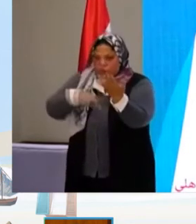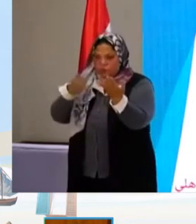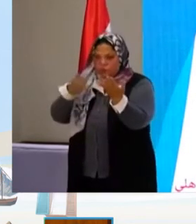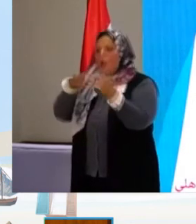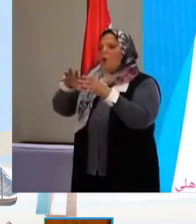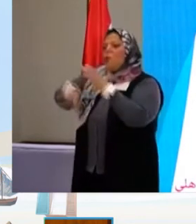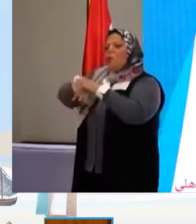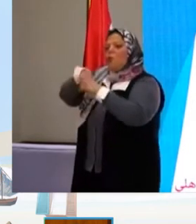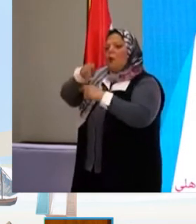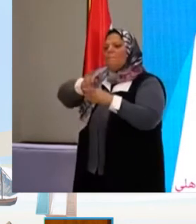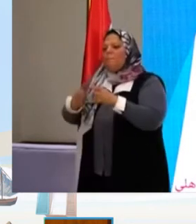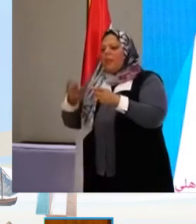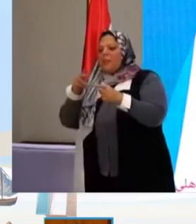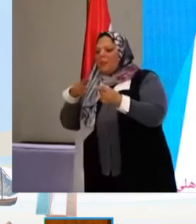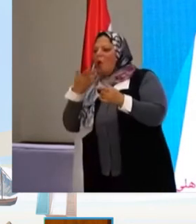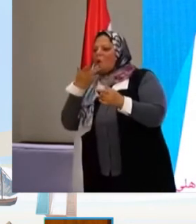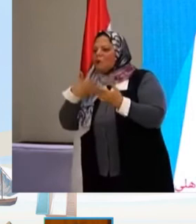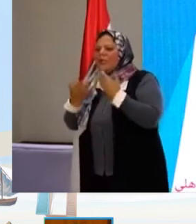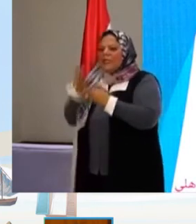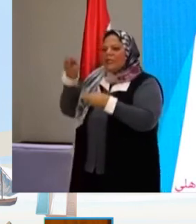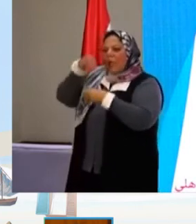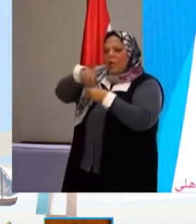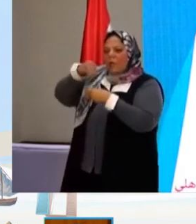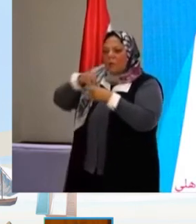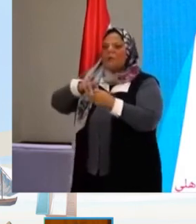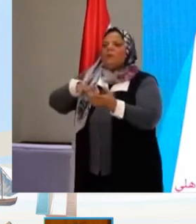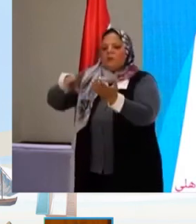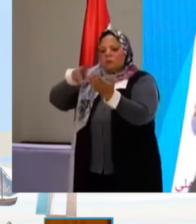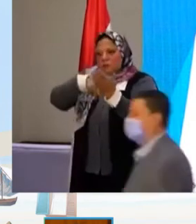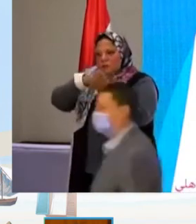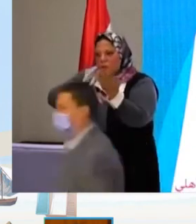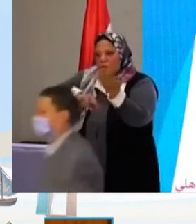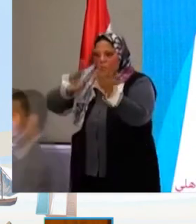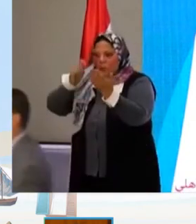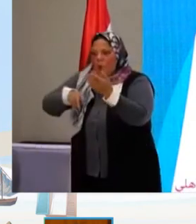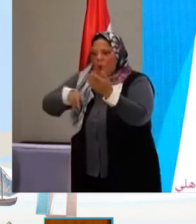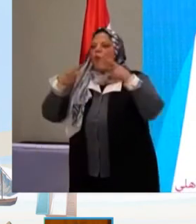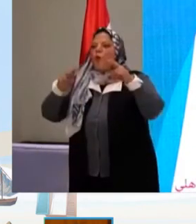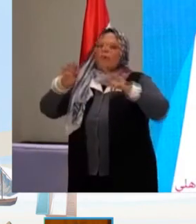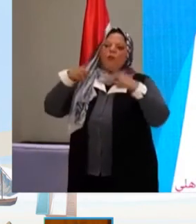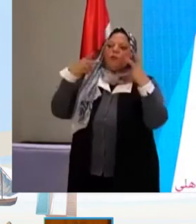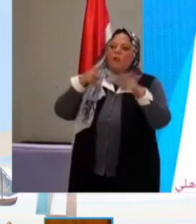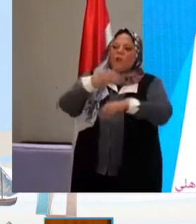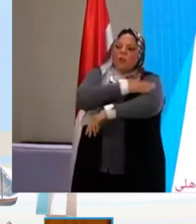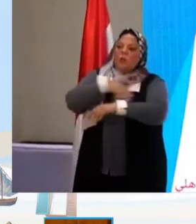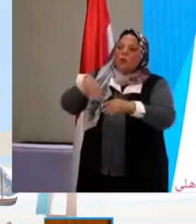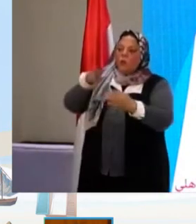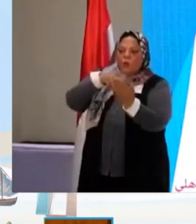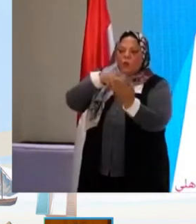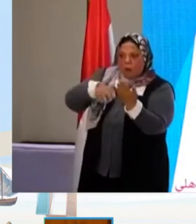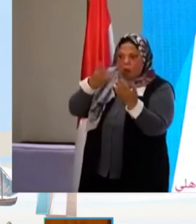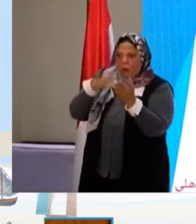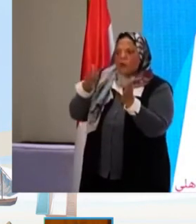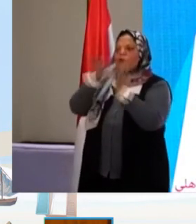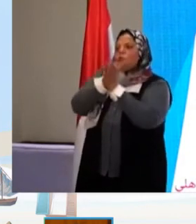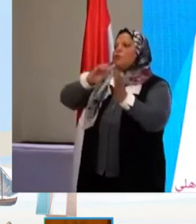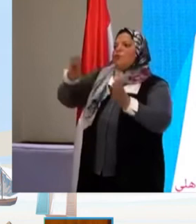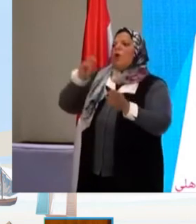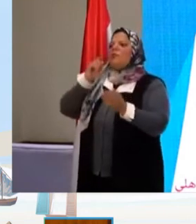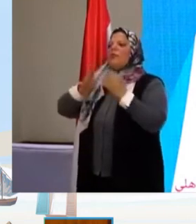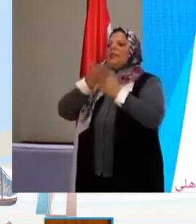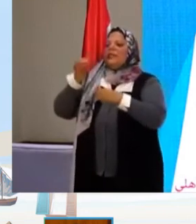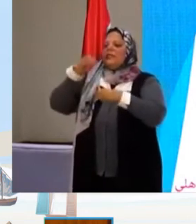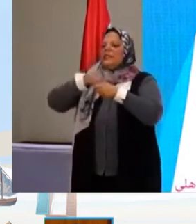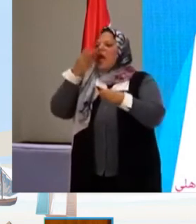ان هي تقوم بدورها الفعال في خدمه المواطن. فبالتالي ان الدوله لازم الحكومه لازم تقدم تيسيرات